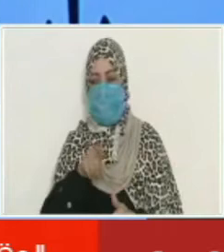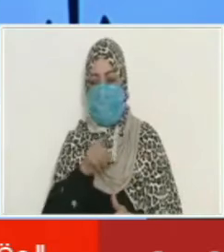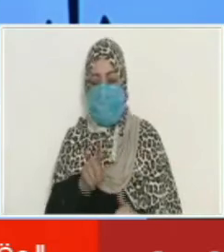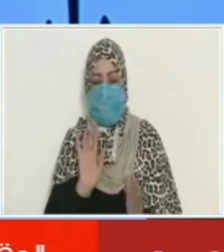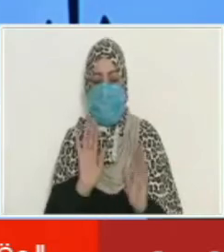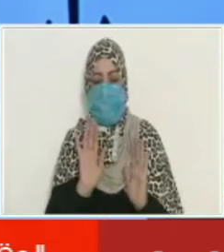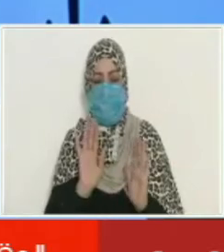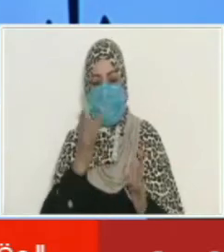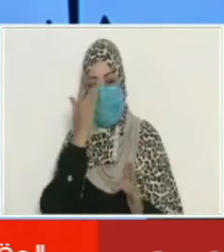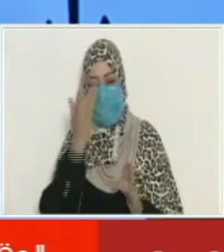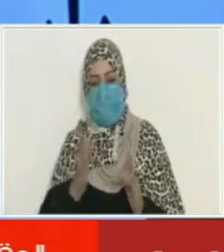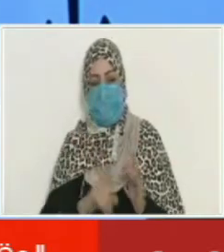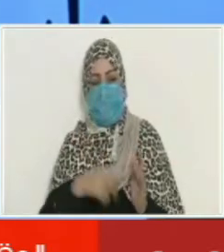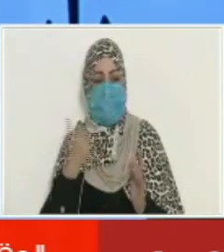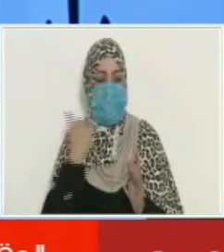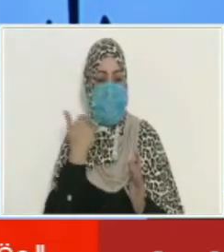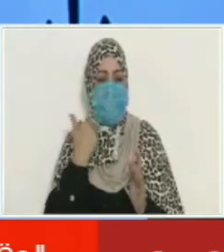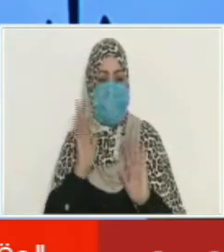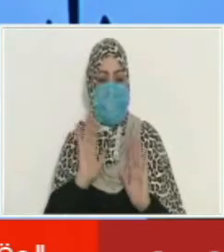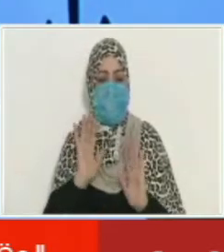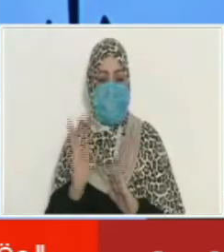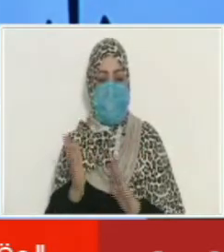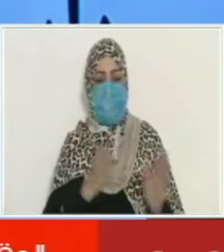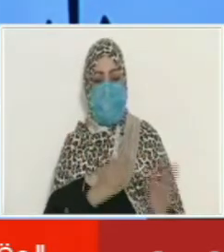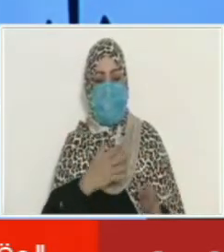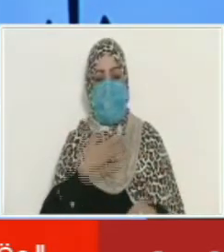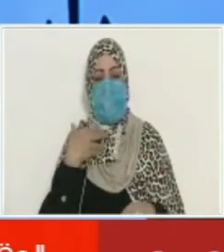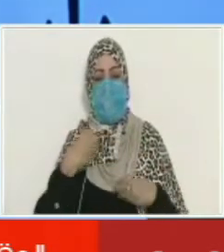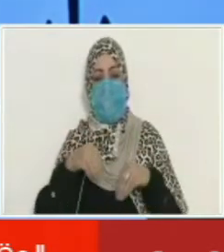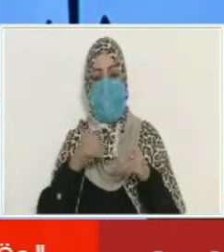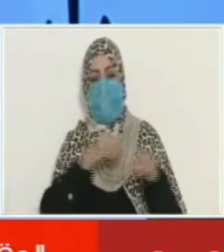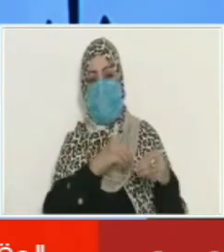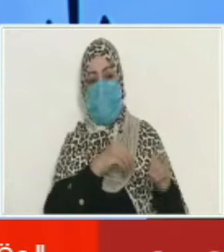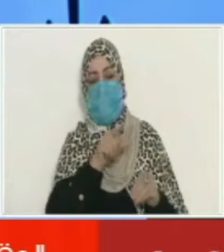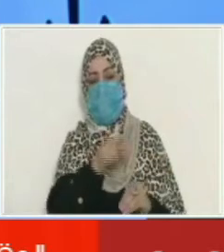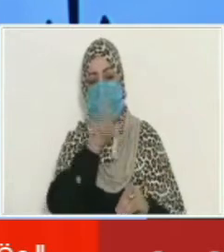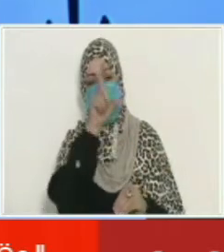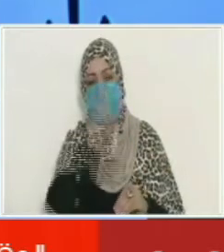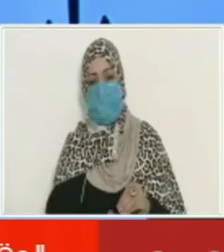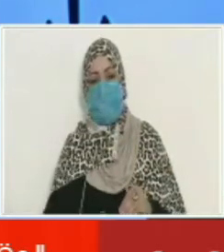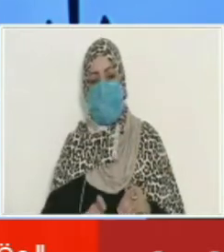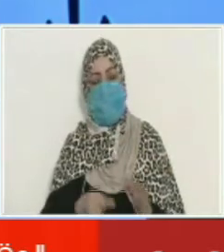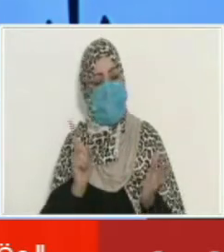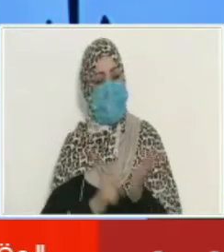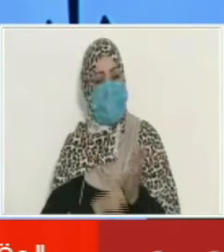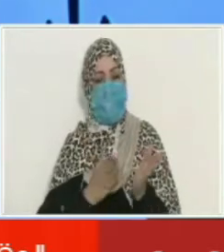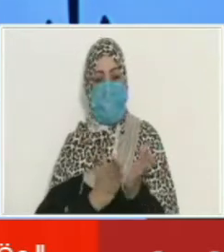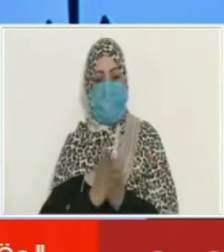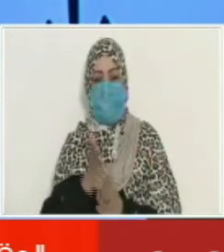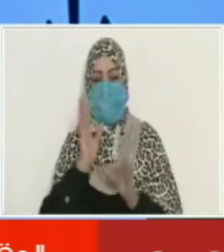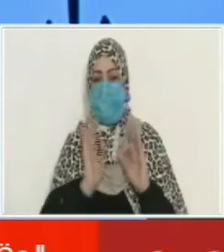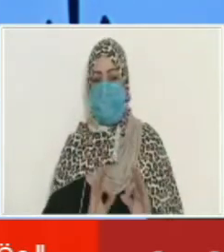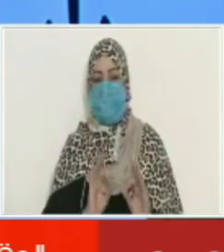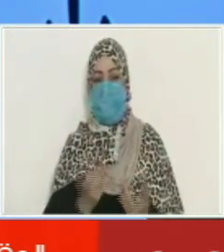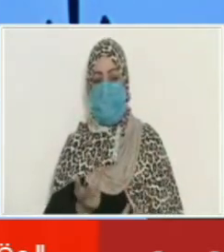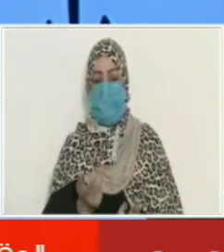شرعية مضمونة، وإلا فإن الكلاب إذا كان تكلمنا على المشتري فالبائع من أين له أن يعلم أن هذا قصد إلى